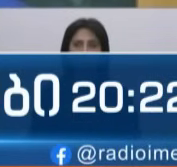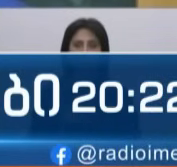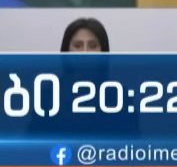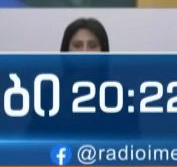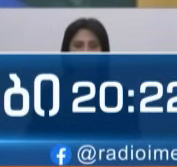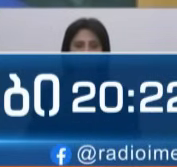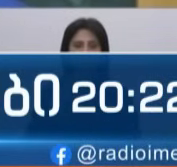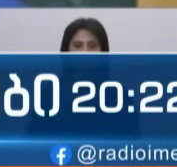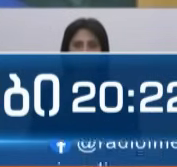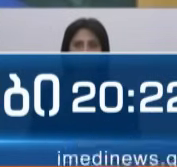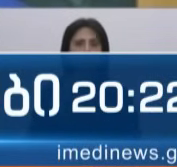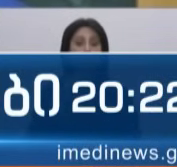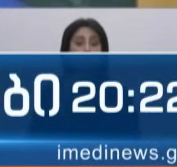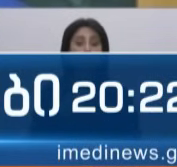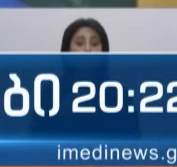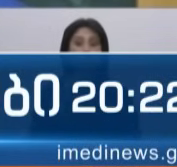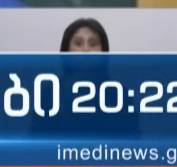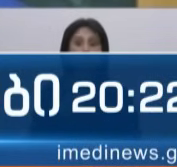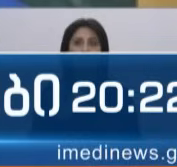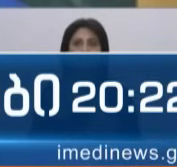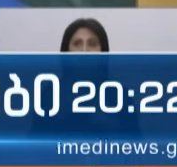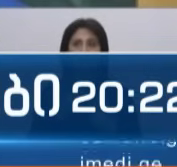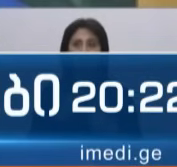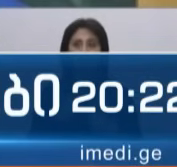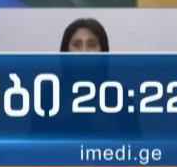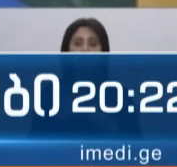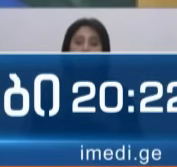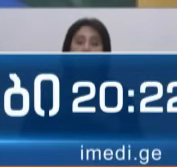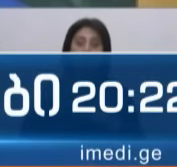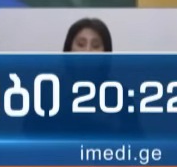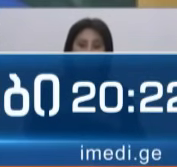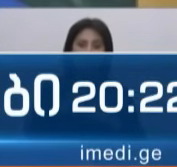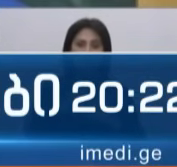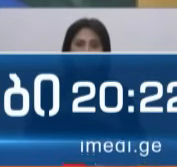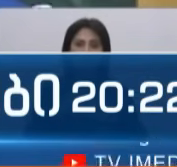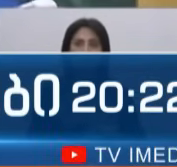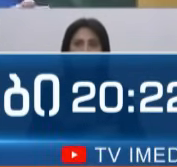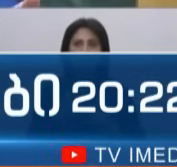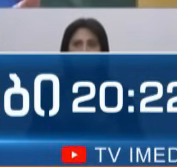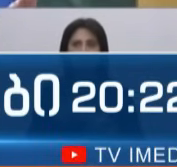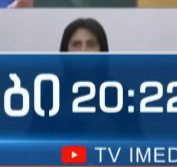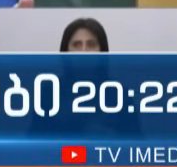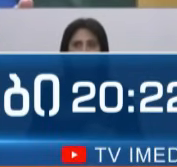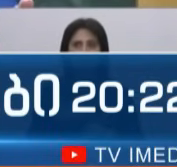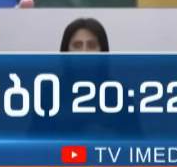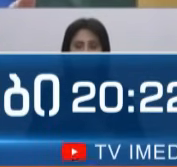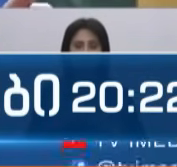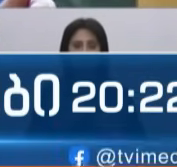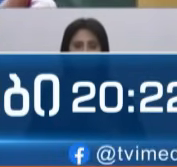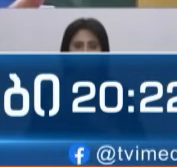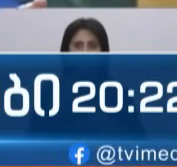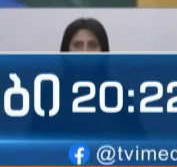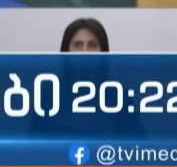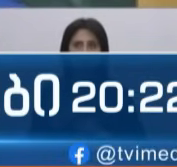20 ივნისის სროლა. აქ სროლაზე არ არის ამდანაც საუბარი. აქამდე მივიდა საქმე იმ ქმედებების